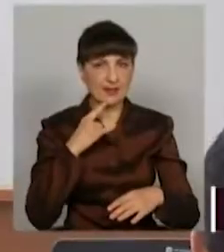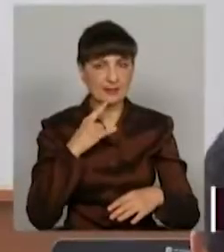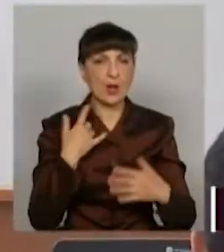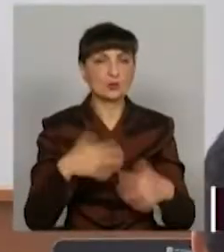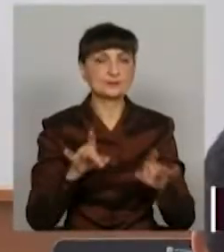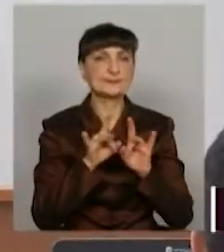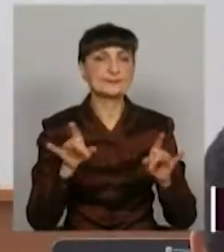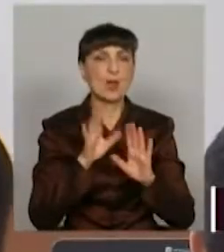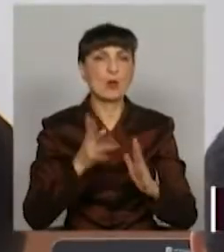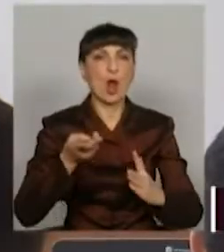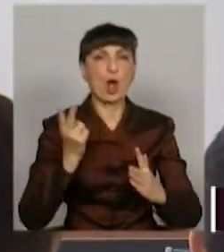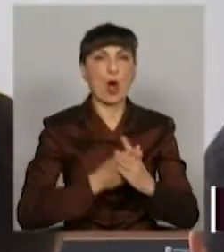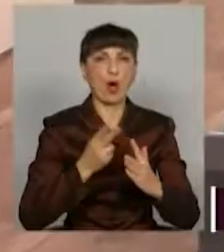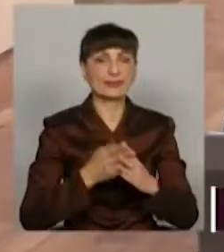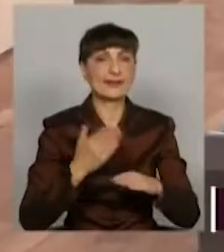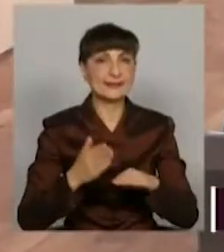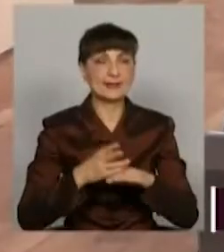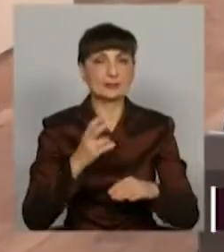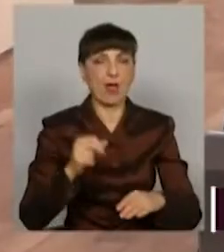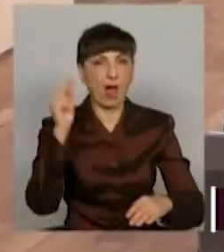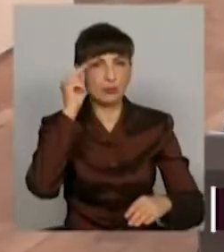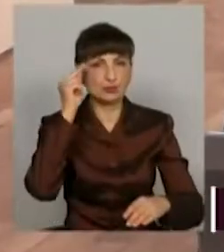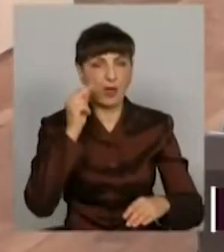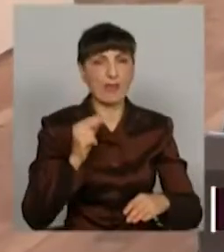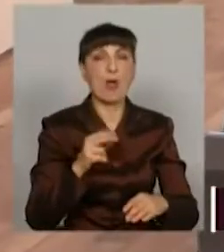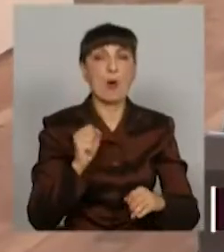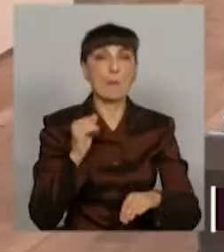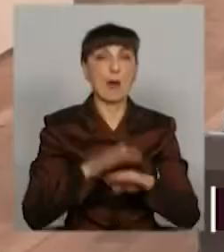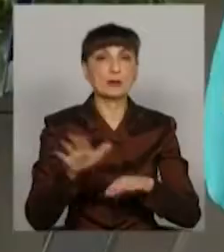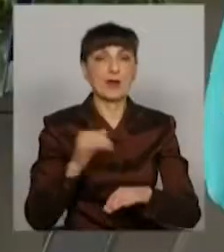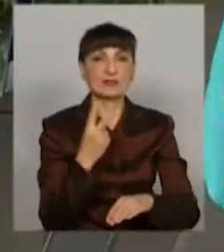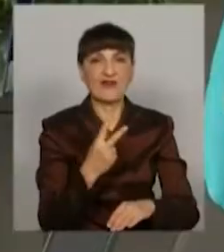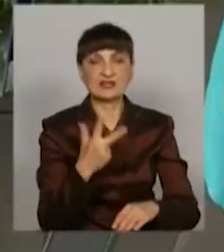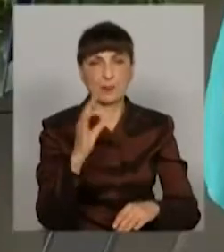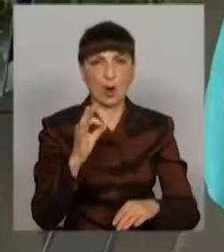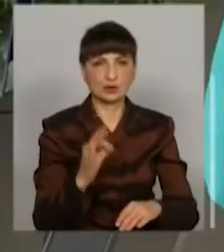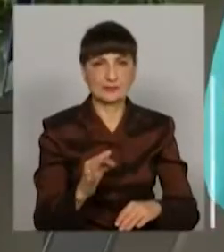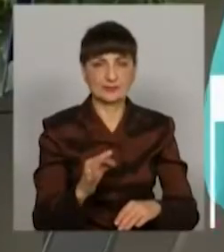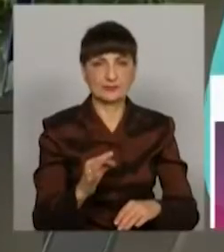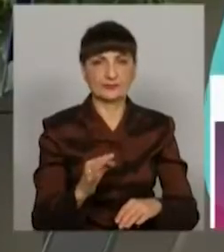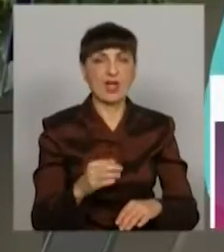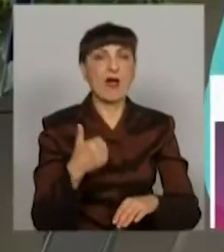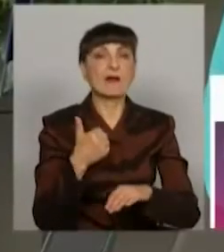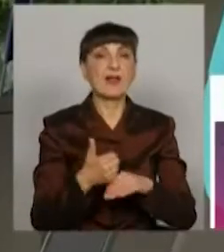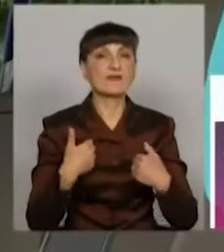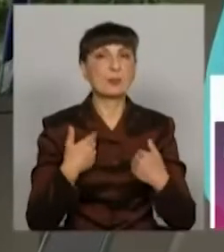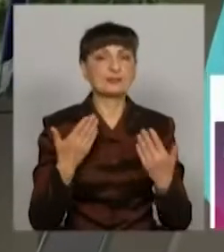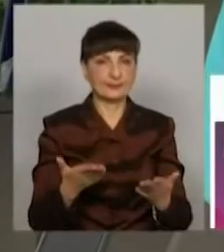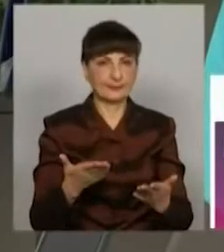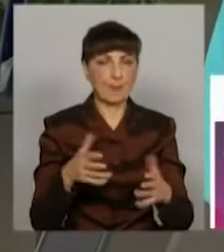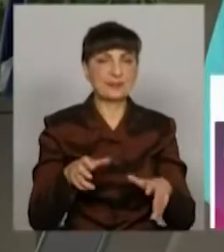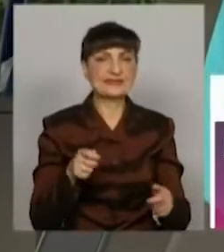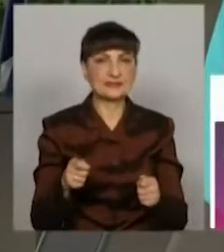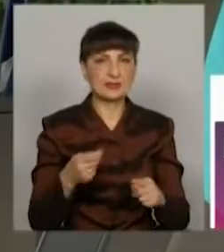анонсировал льготное кредитование на обучение под 2-3% годовых. Одним из основных посылов этого послания